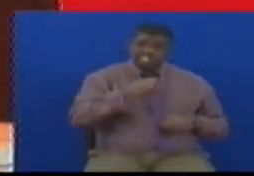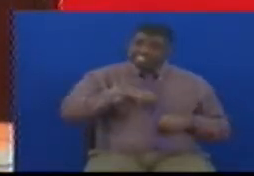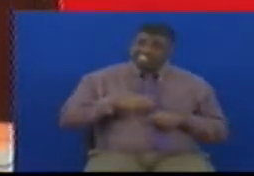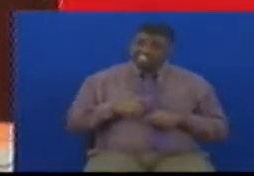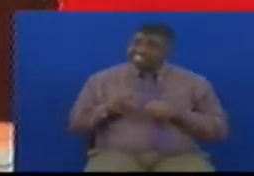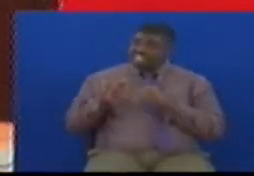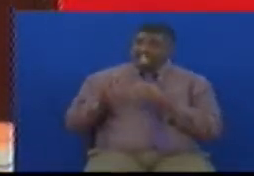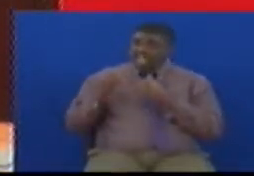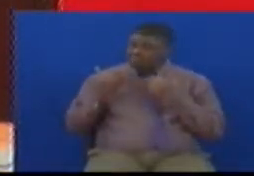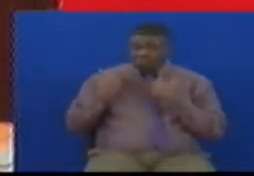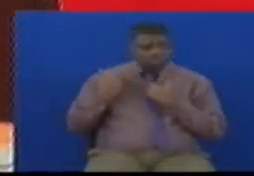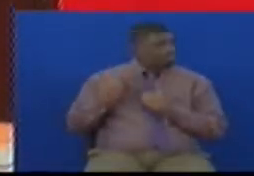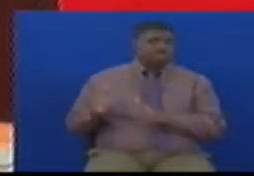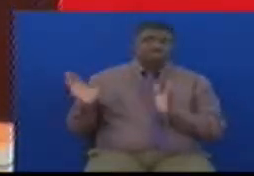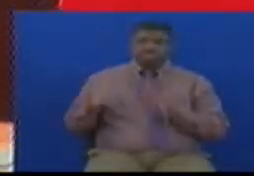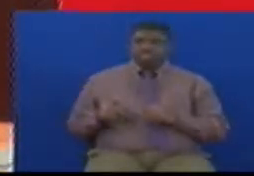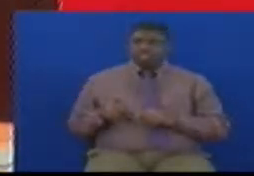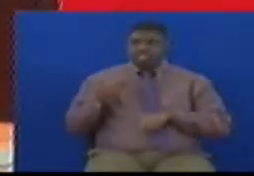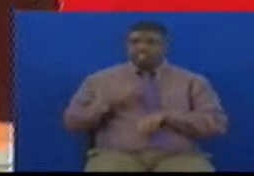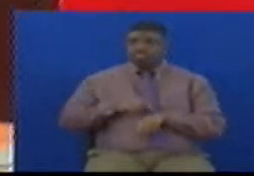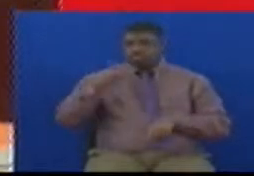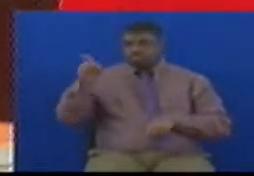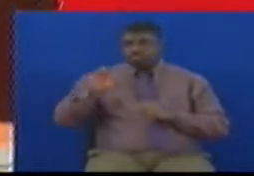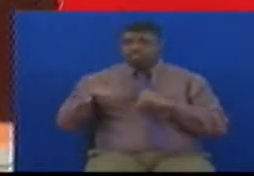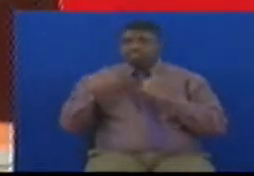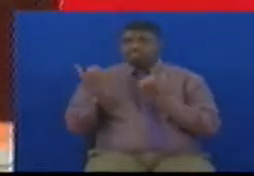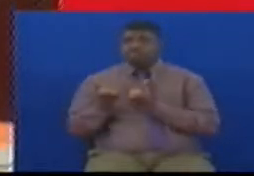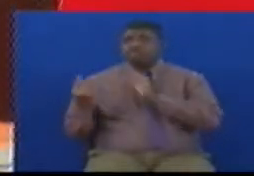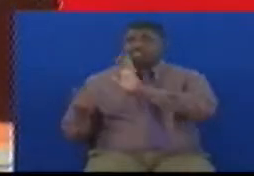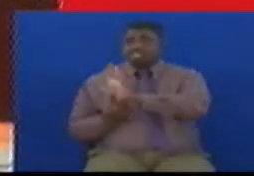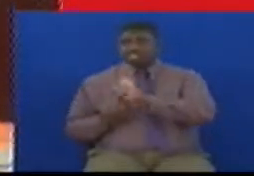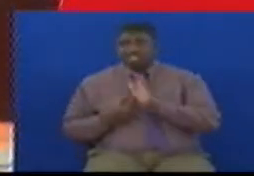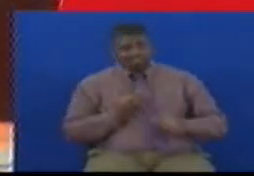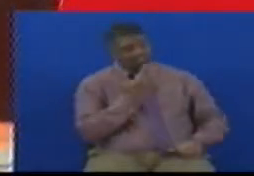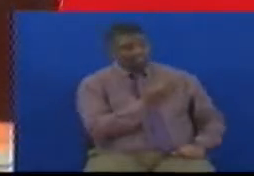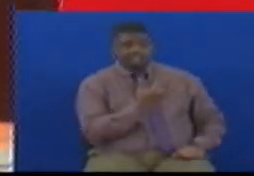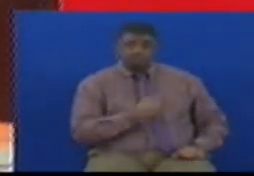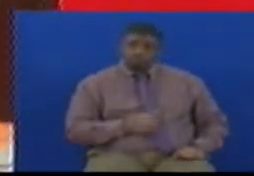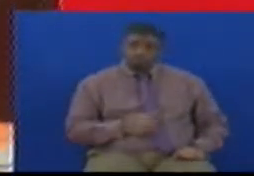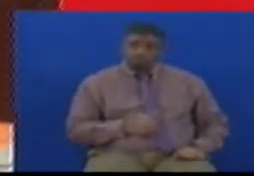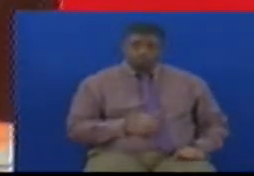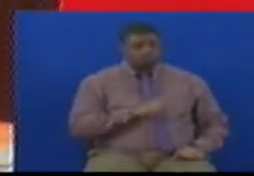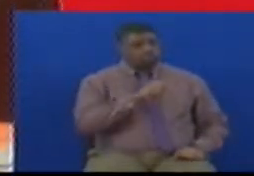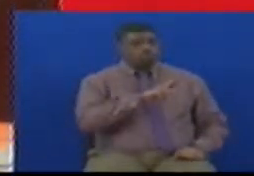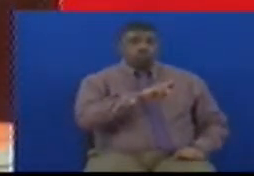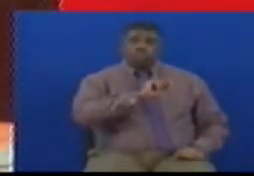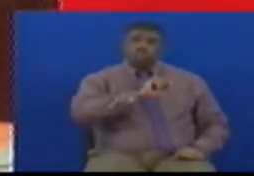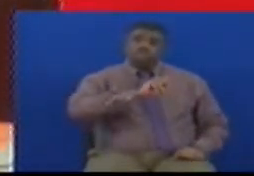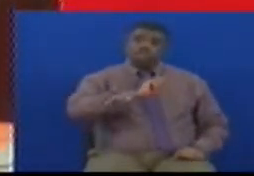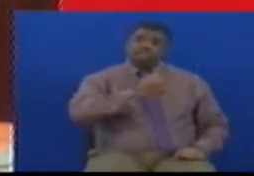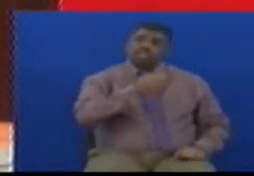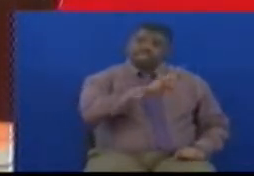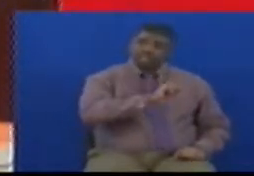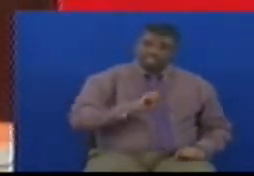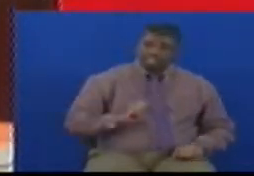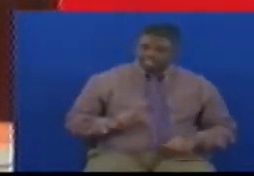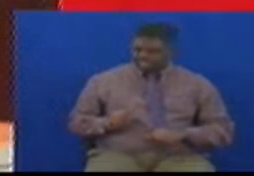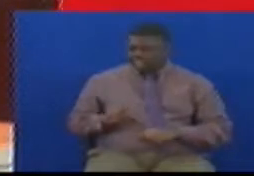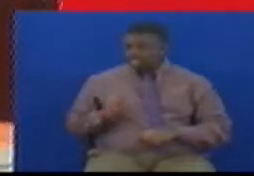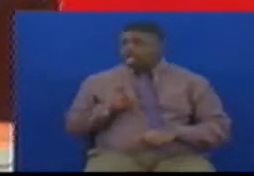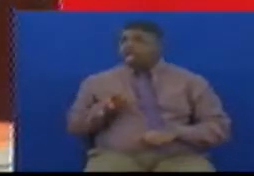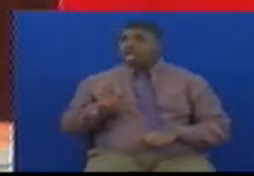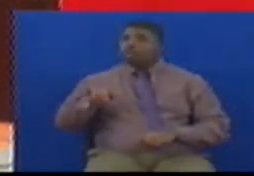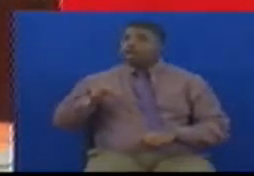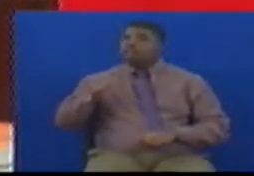kidogo. Wakati huo kuna vyama takriban 6 au 5, ilikuwa Mheshimiwa Lakatare, Mheshimiwa Ahmad Rashidi wanashirikisha vyama vyote.